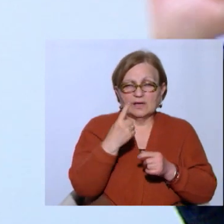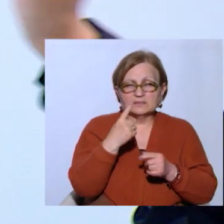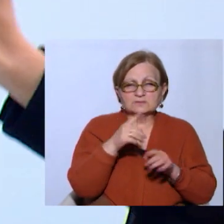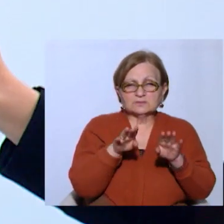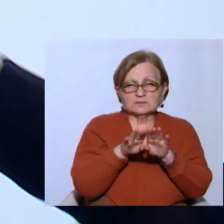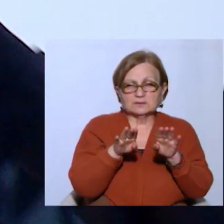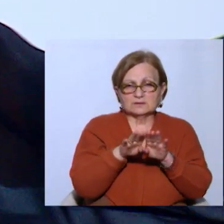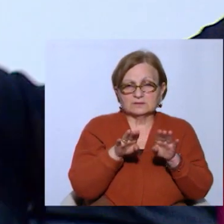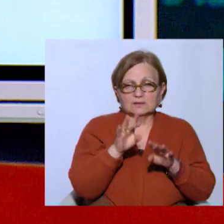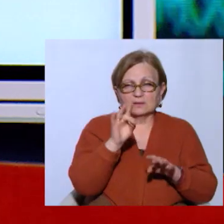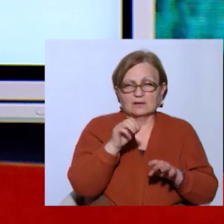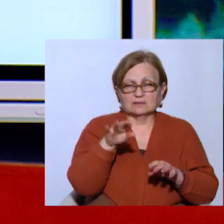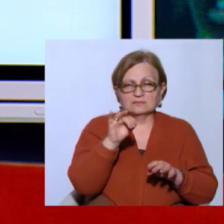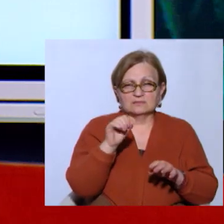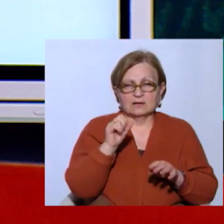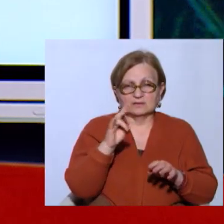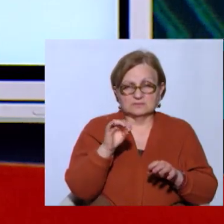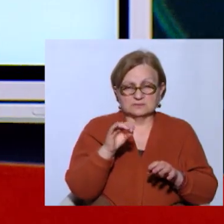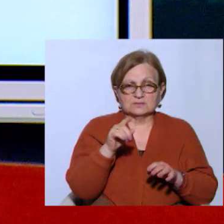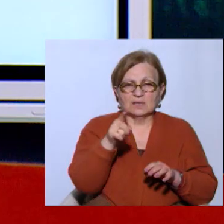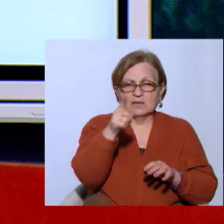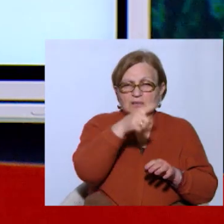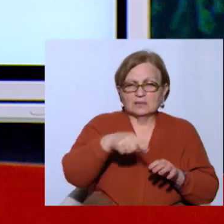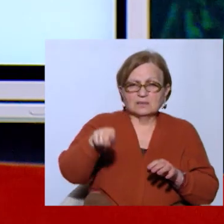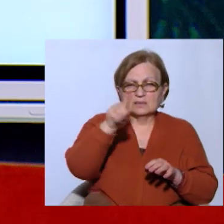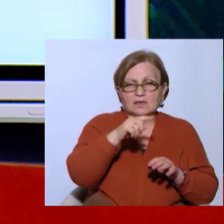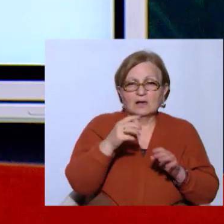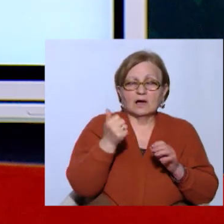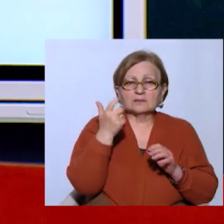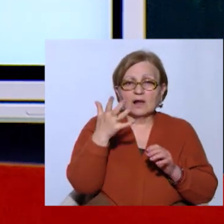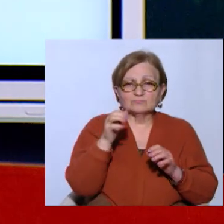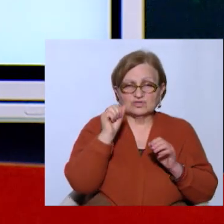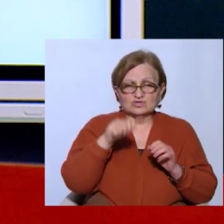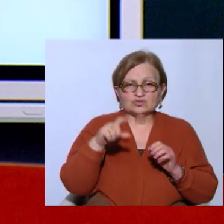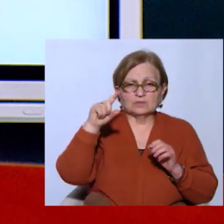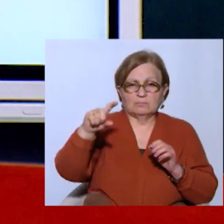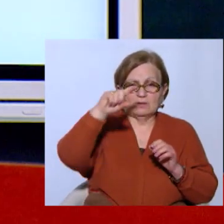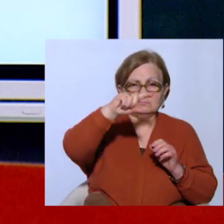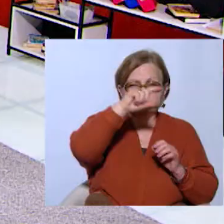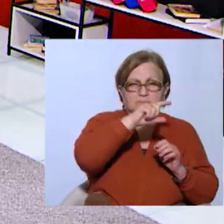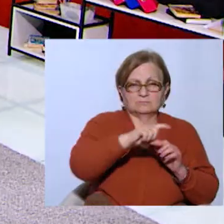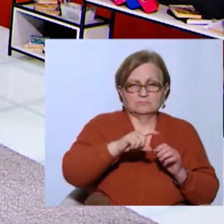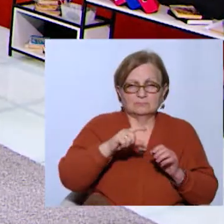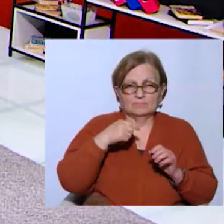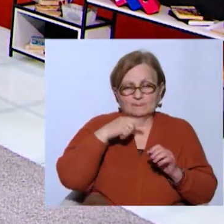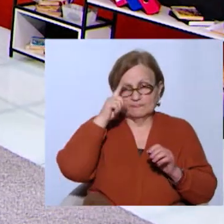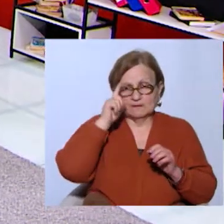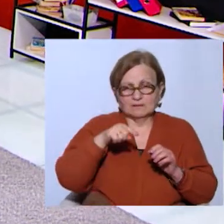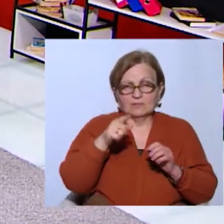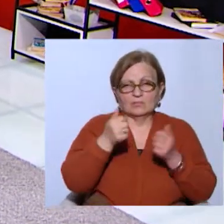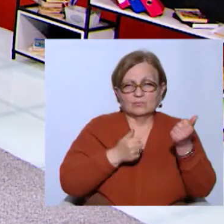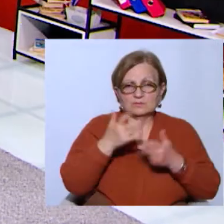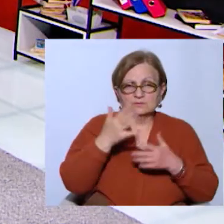ტოლი. ახლა მოდით ნახოთ თვითონ წრეწირის სიგრძეში რამდენი ესეთი რკალი ეტევა. ჩვენ ხო ვიცით, რომ წრეწირის სიგრძე